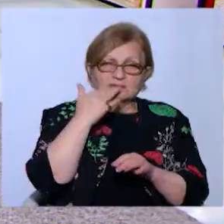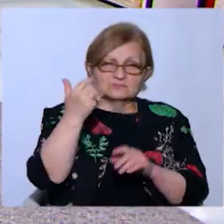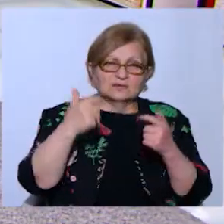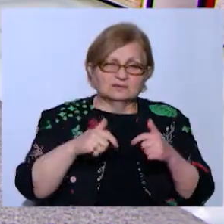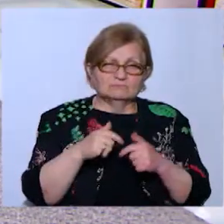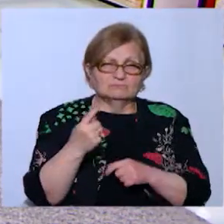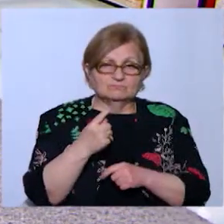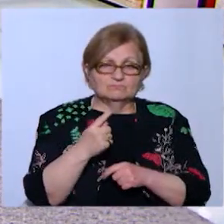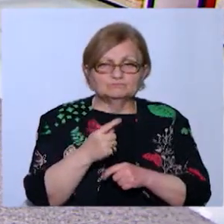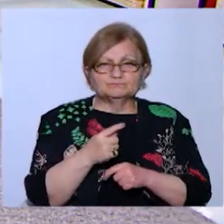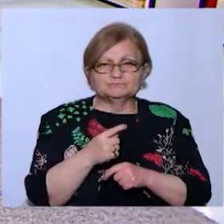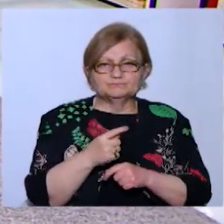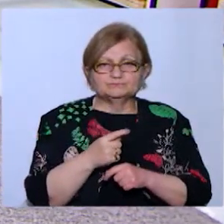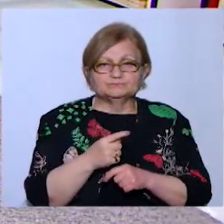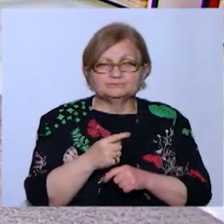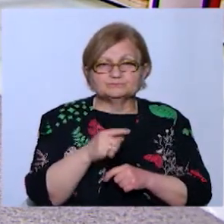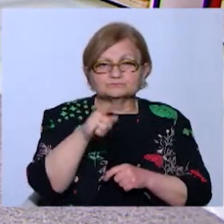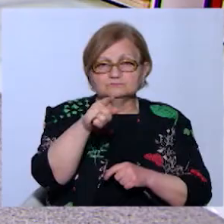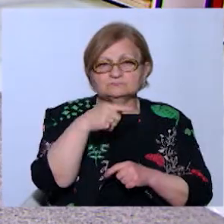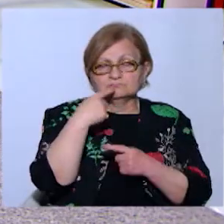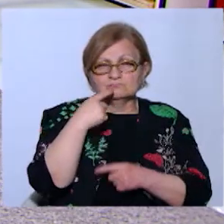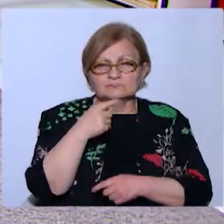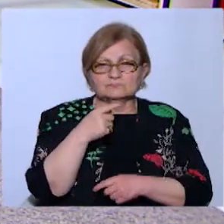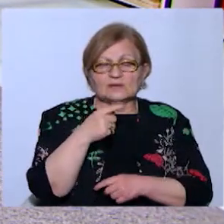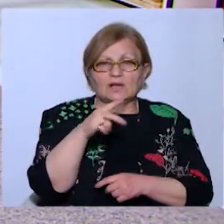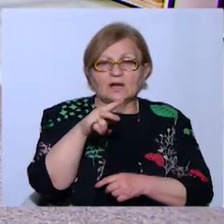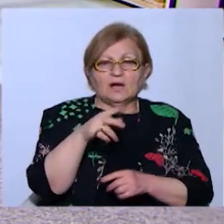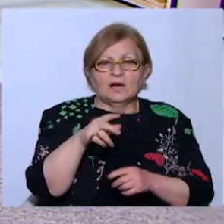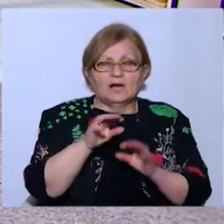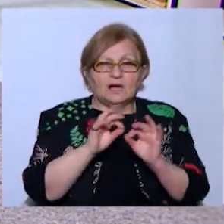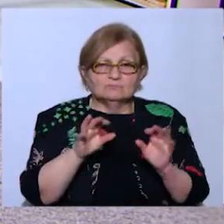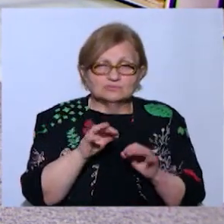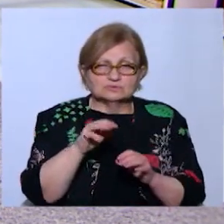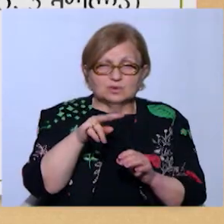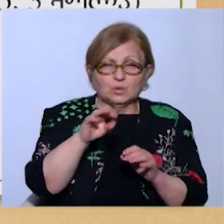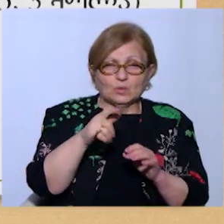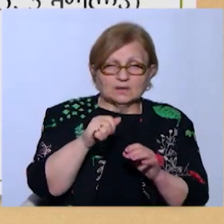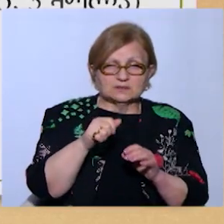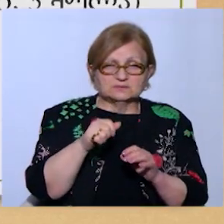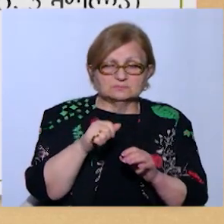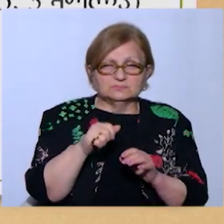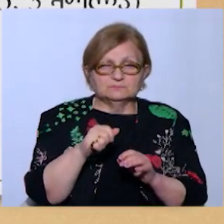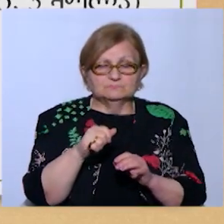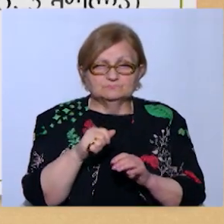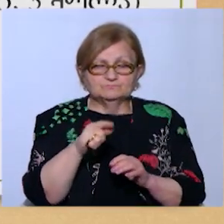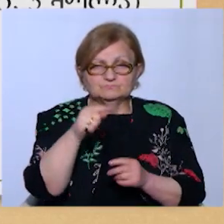პირველი არის ასეთი: ამოხსენით ლოგარითმი 9-ის ფუძით 3x კვადრატიდან